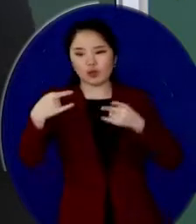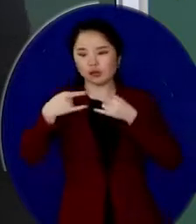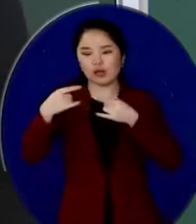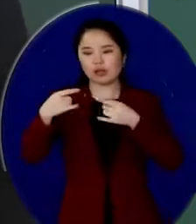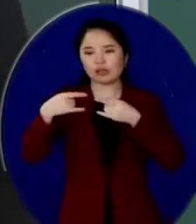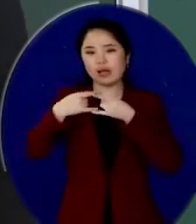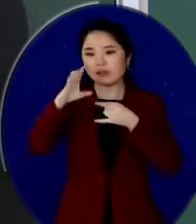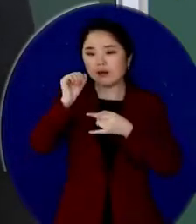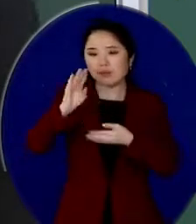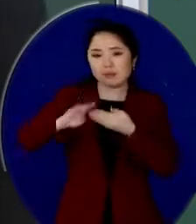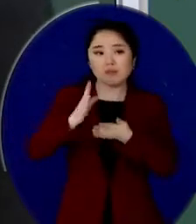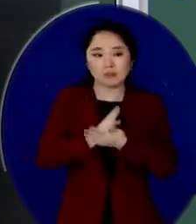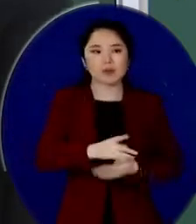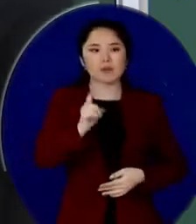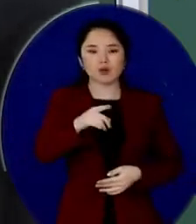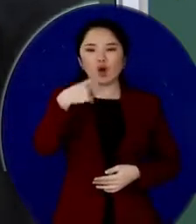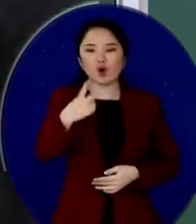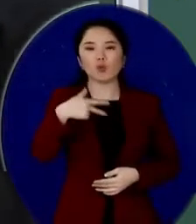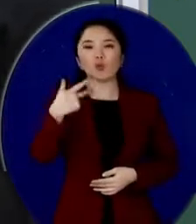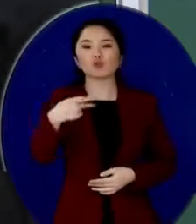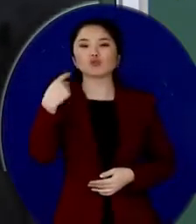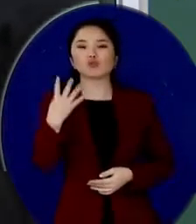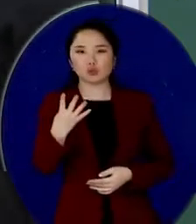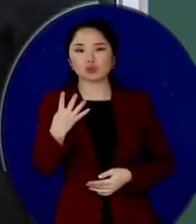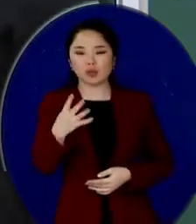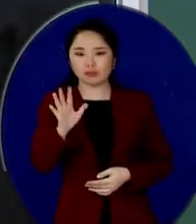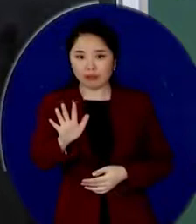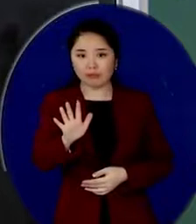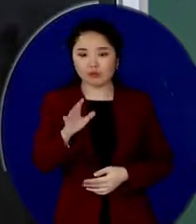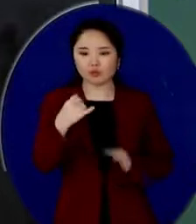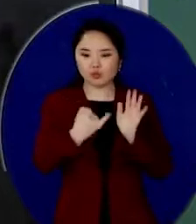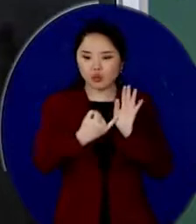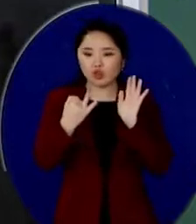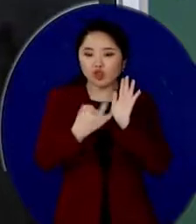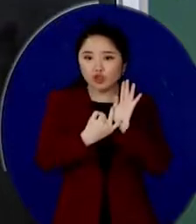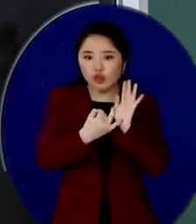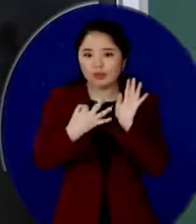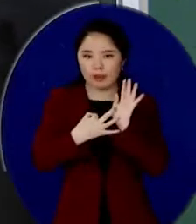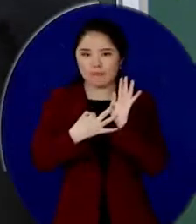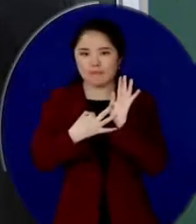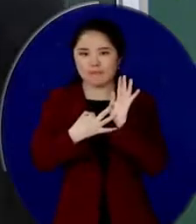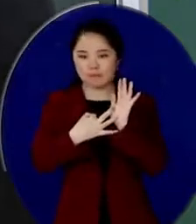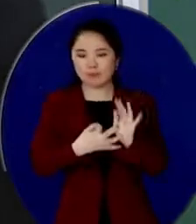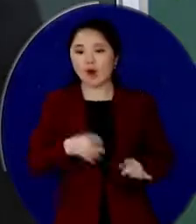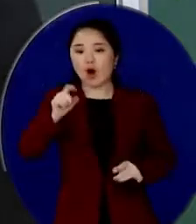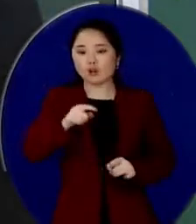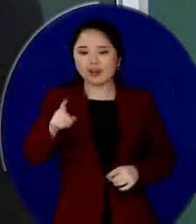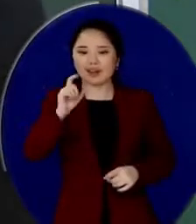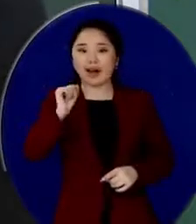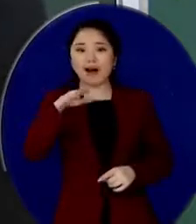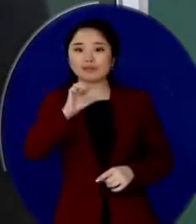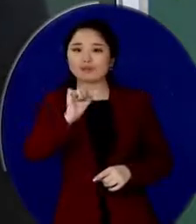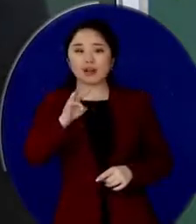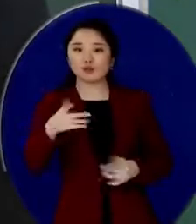байна. 1, 2, 3, 4, 5, 6, 7, 8. Одоо эдгээр